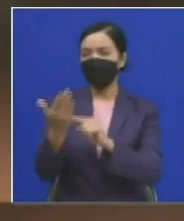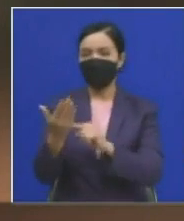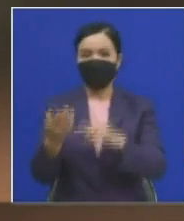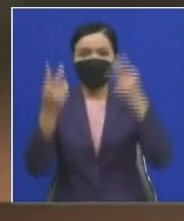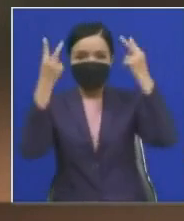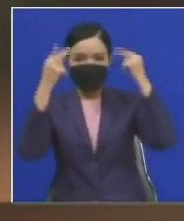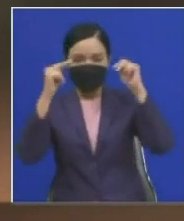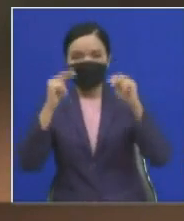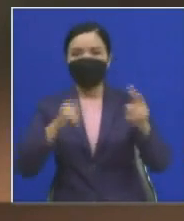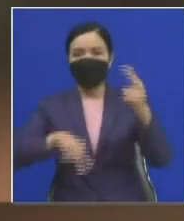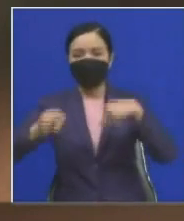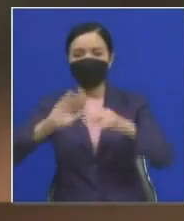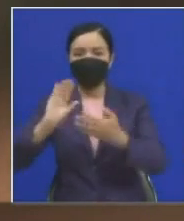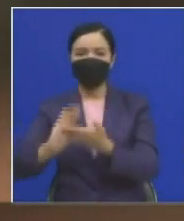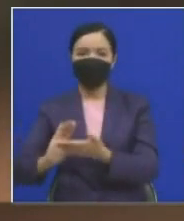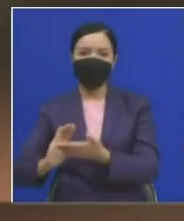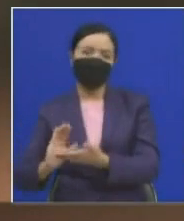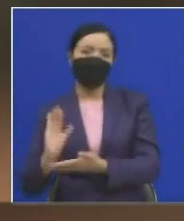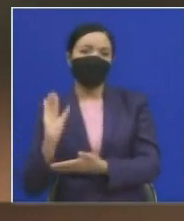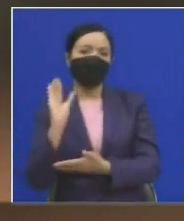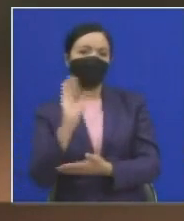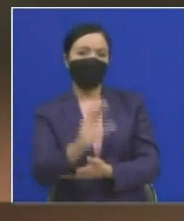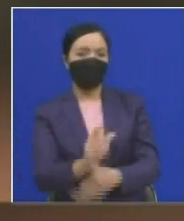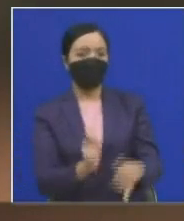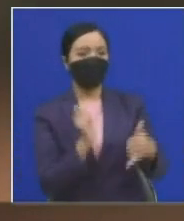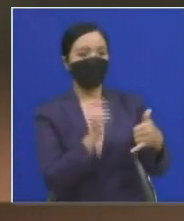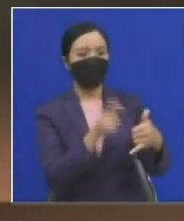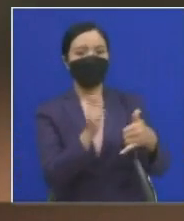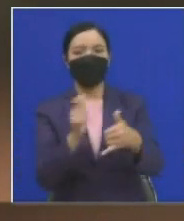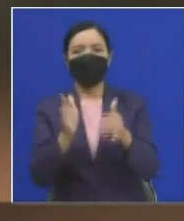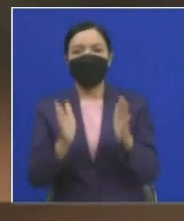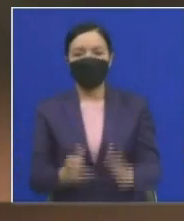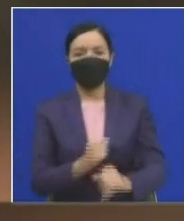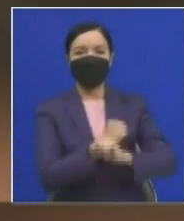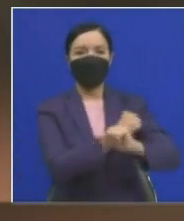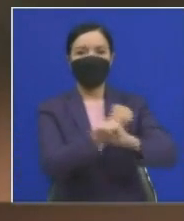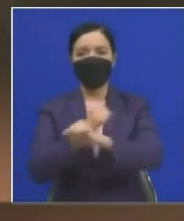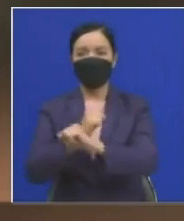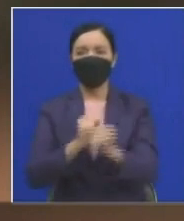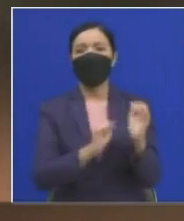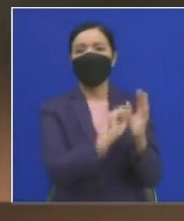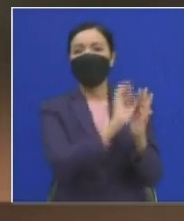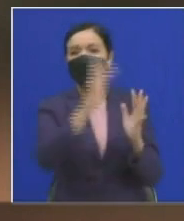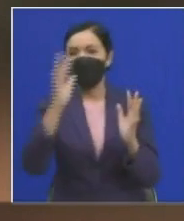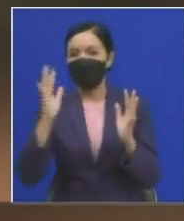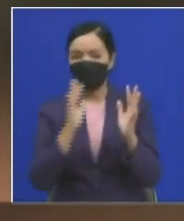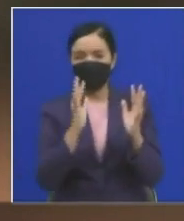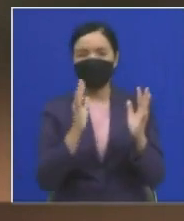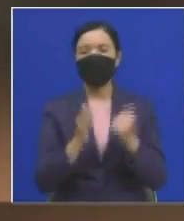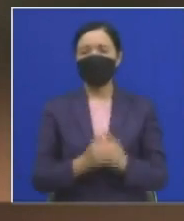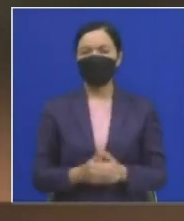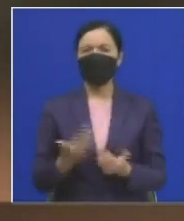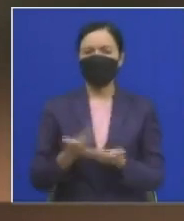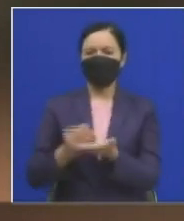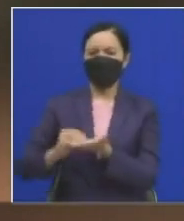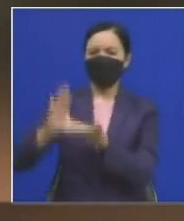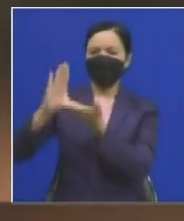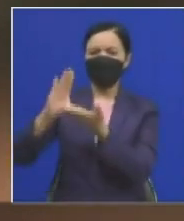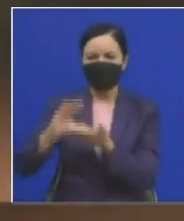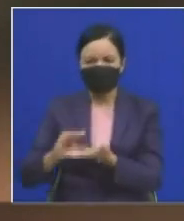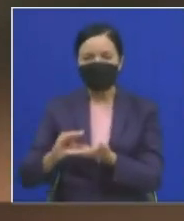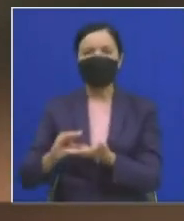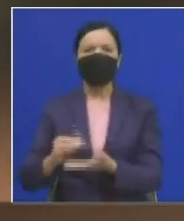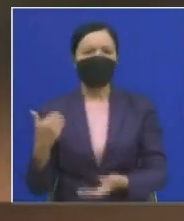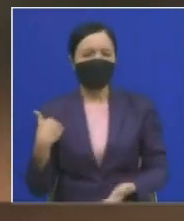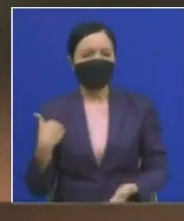ให้พิจารณาจัสตวงบประมาณจ้างงานของเจานาที่พิทักป่าโดยระบุว่ามีการปรบรถงบประมาณขกระสวงทรัพ